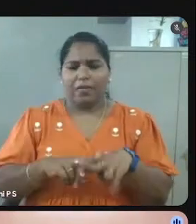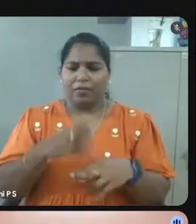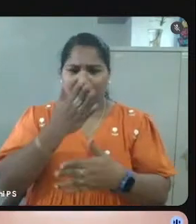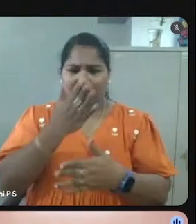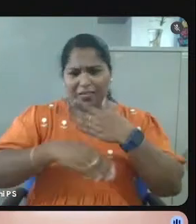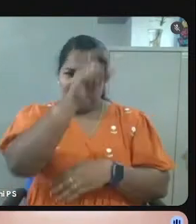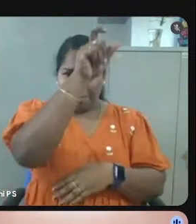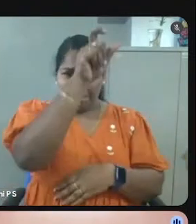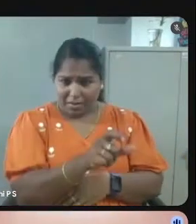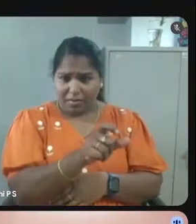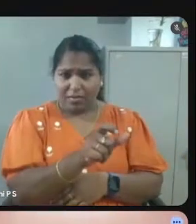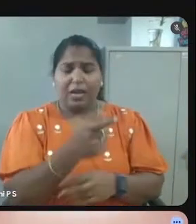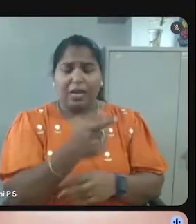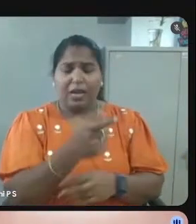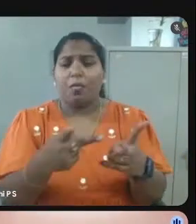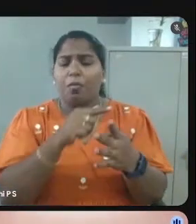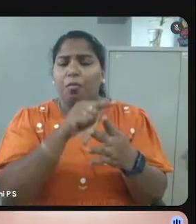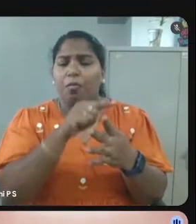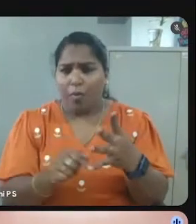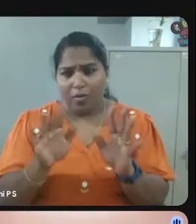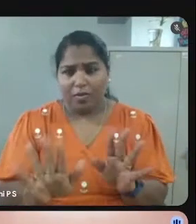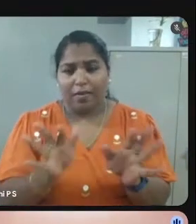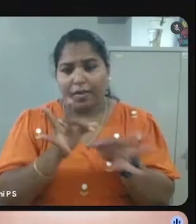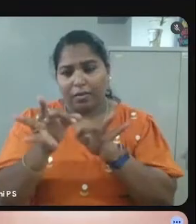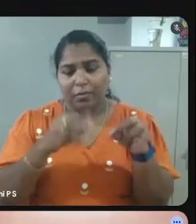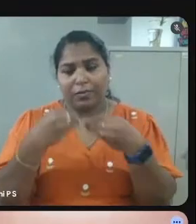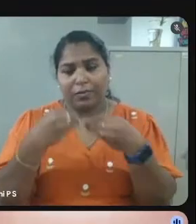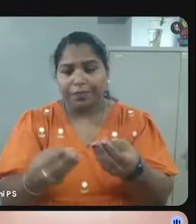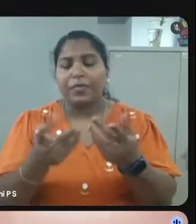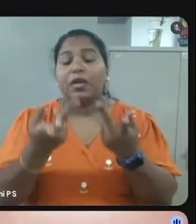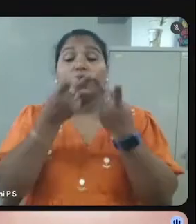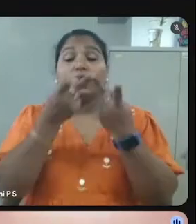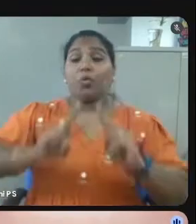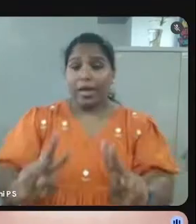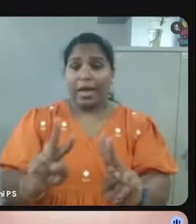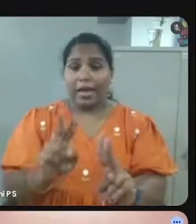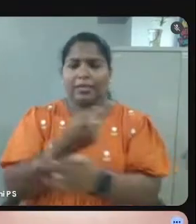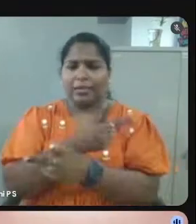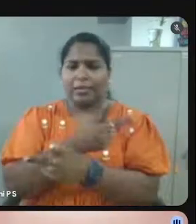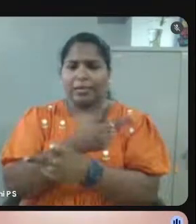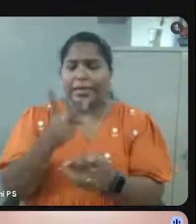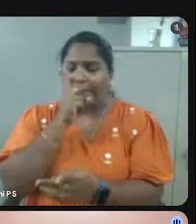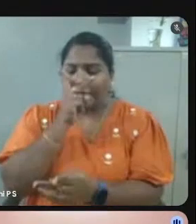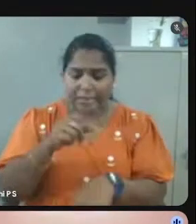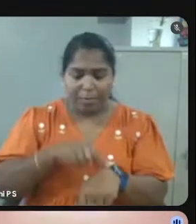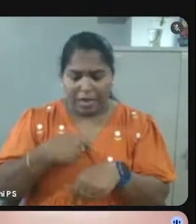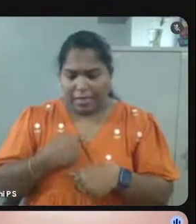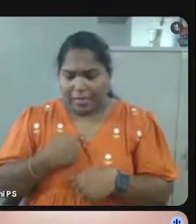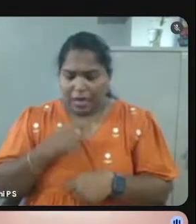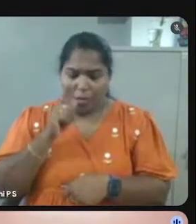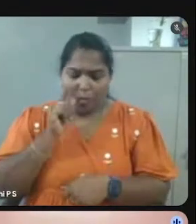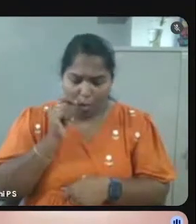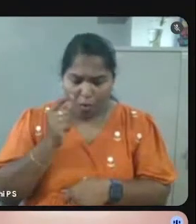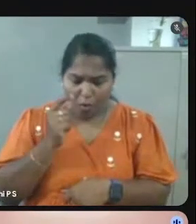ചില കോമ്പണൻസ് കൂടി നമുക്ക് നോക്കാം. ഈ റിയാക്ഷൻസ് എല്ലാം അവർ നോക്കുമ്പോൾ ഞാൻ ഒരു ആണാണോ അല്ലെങ്കിൽ